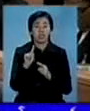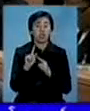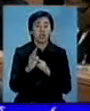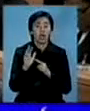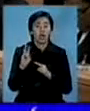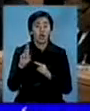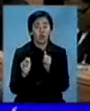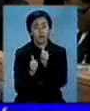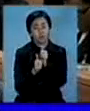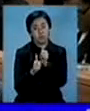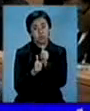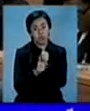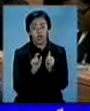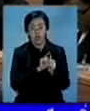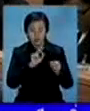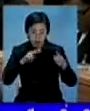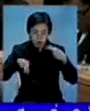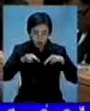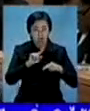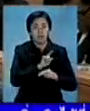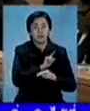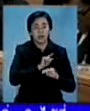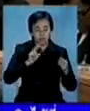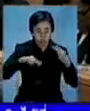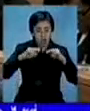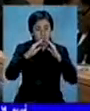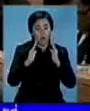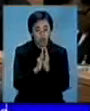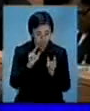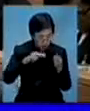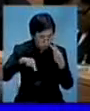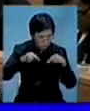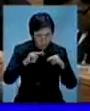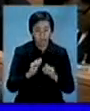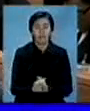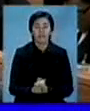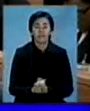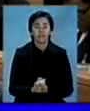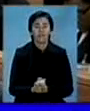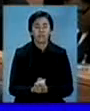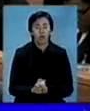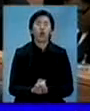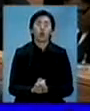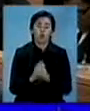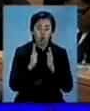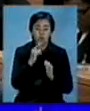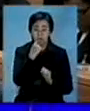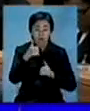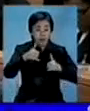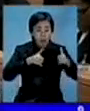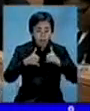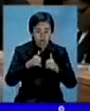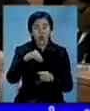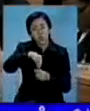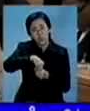ผู้ช่วยเจ้าอาวาสเป็นผู้ดูแลพระอารามท่านก็มีเมตตาให้คนเสื้อแดงอยู่ซึ่งก็อยู่ม